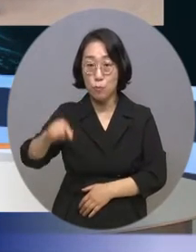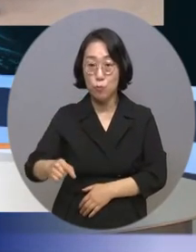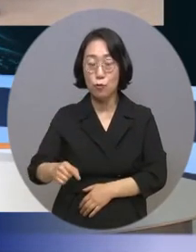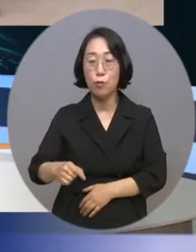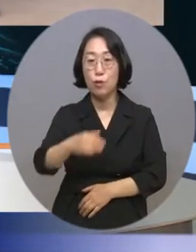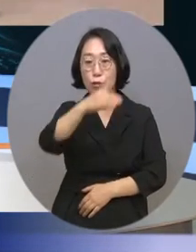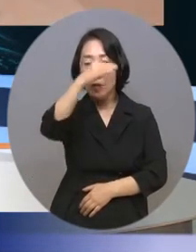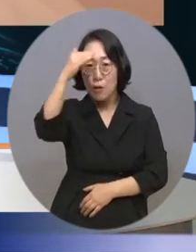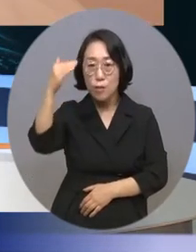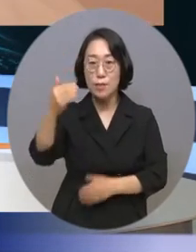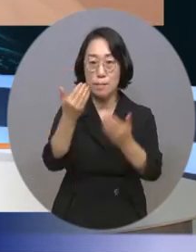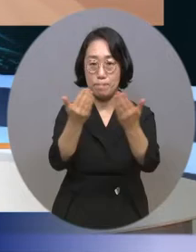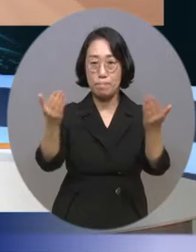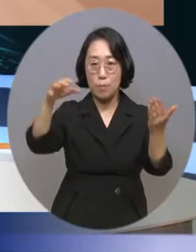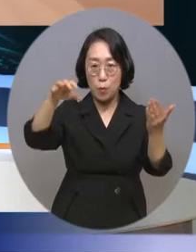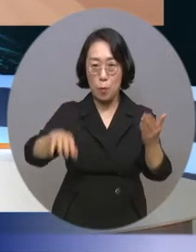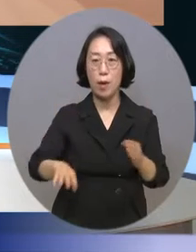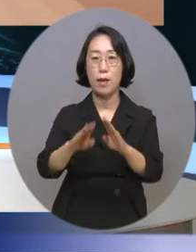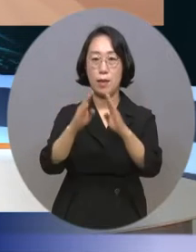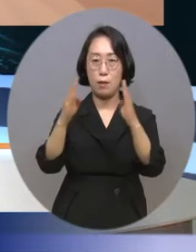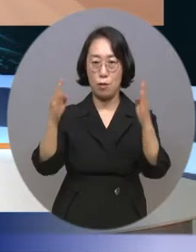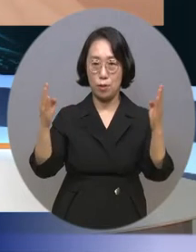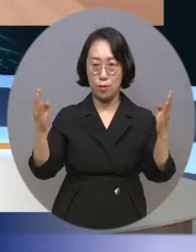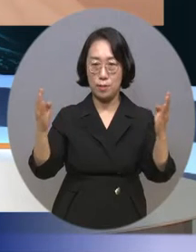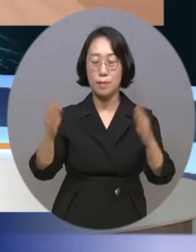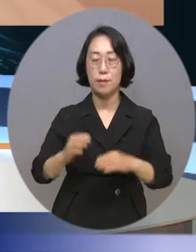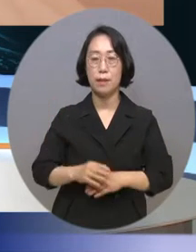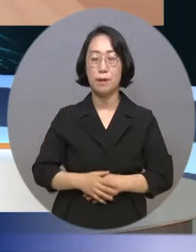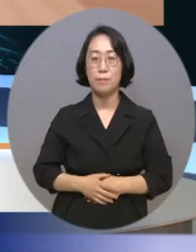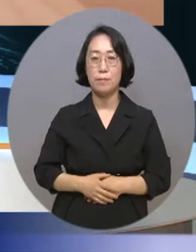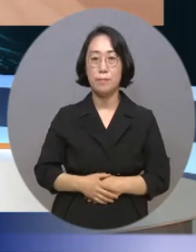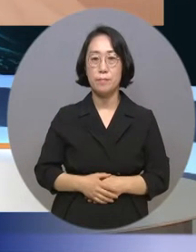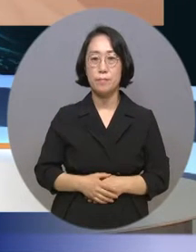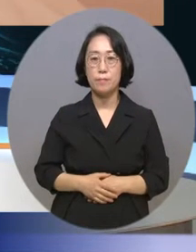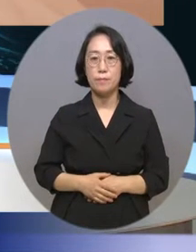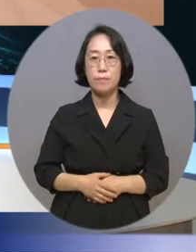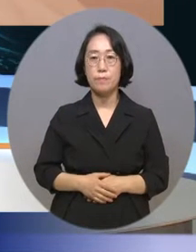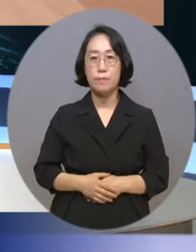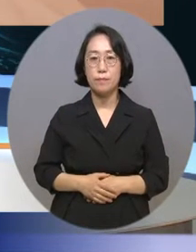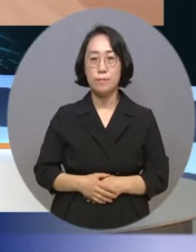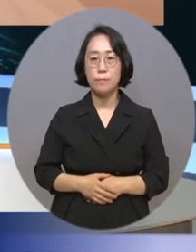전남 순천에서 열리고 있습니다. 그 작품을 이소영 기자가 만나봤습니다.